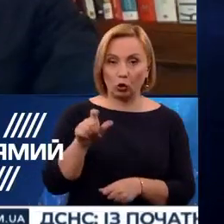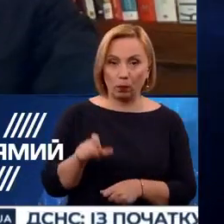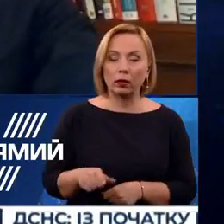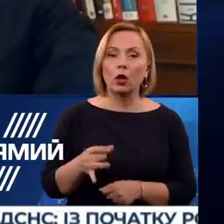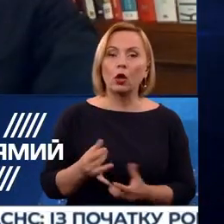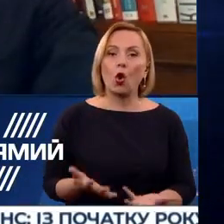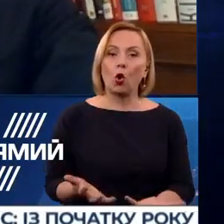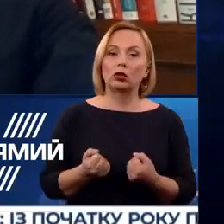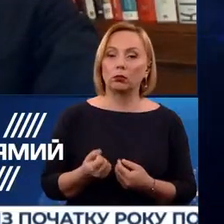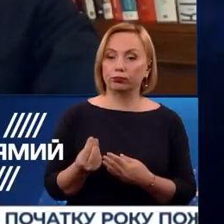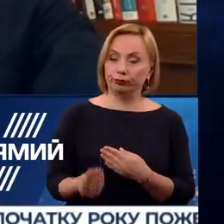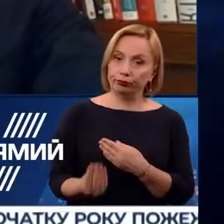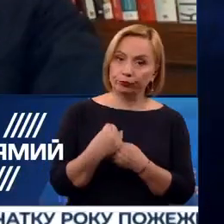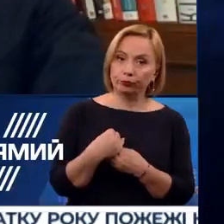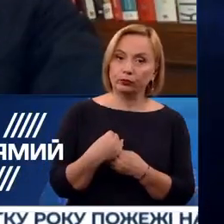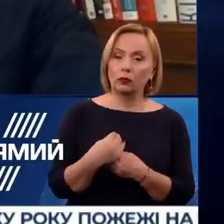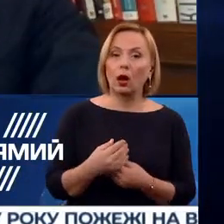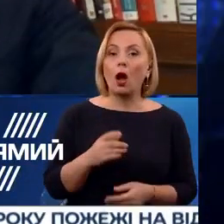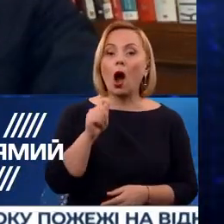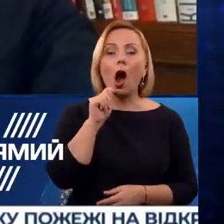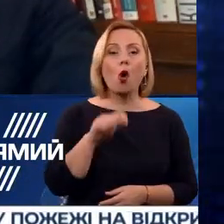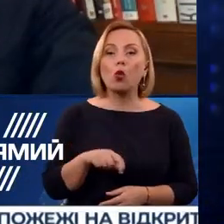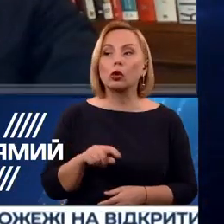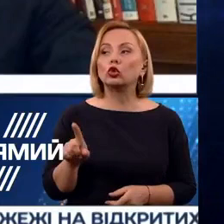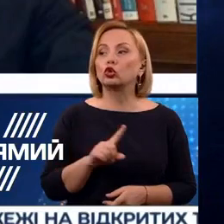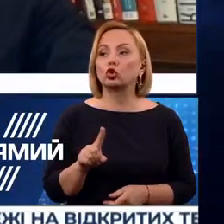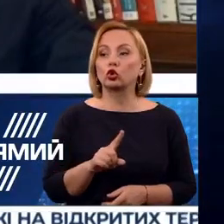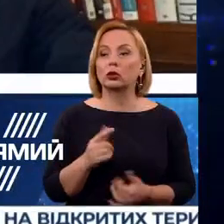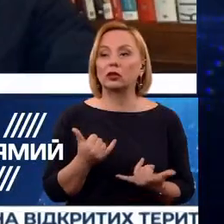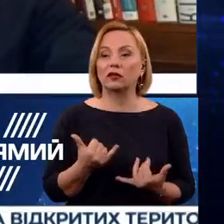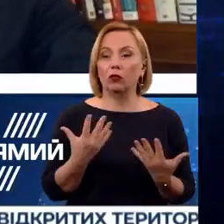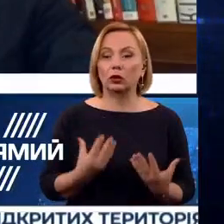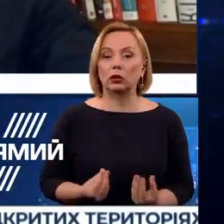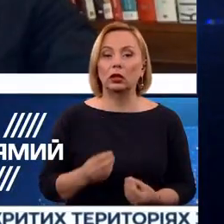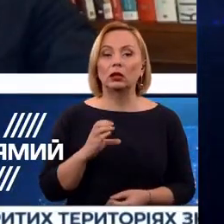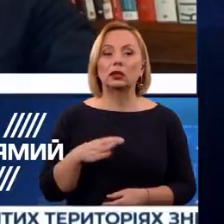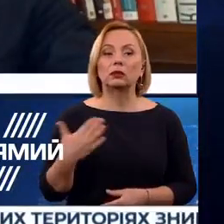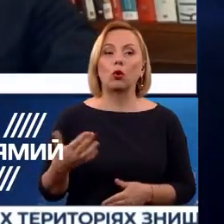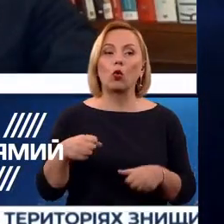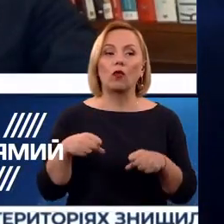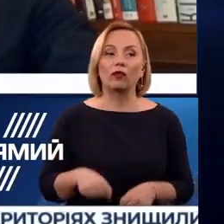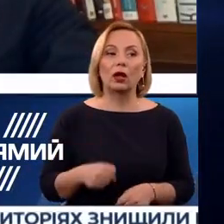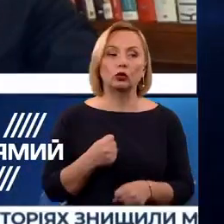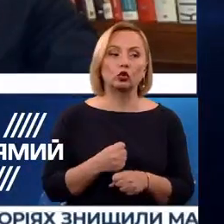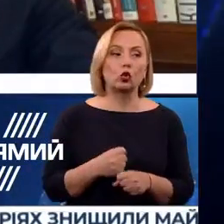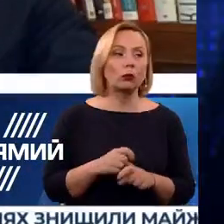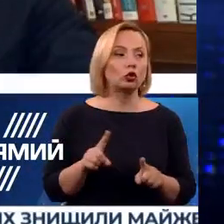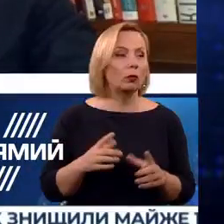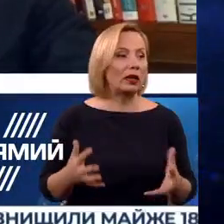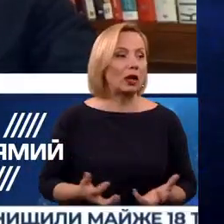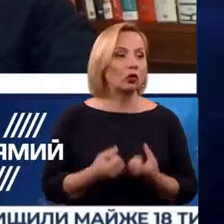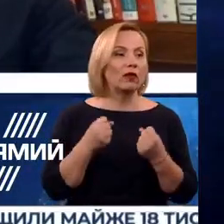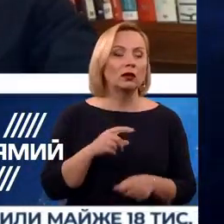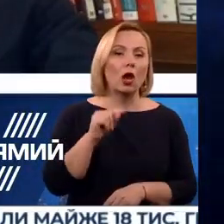дотації, дотримуючи гроші. Що ви бачите в Україні на сьогоднішній день з боку влади зроблено було для того, аби рятувати економіку, малий, середній